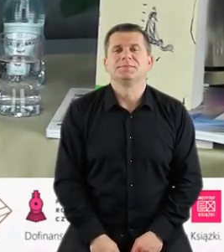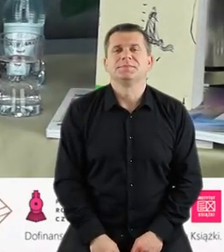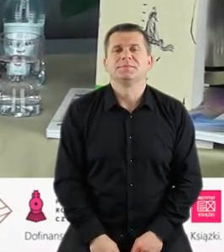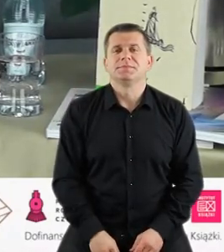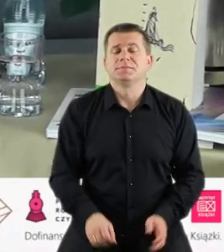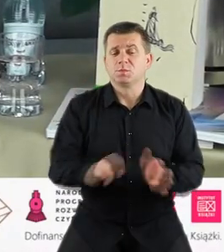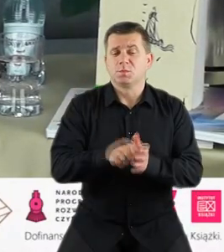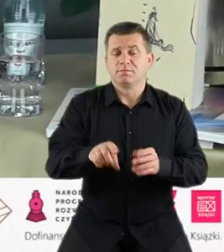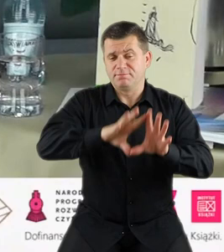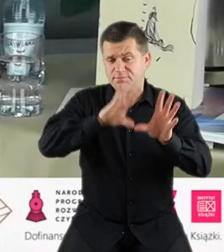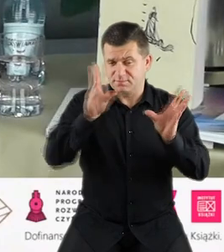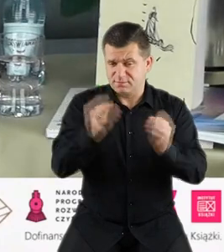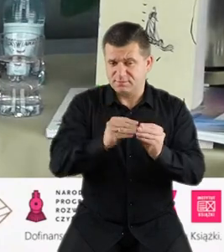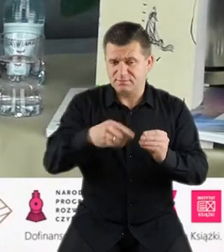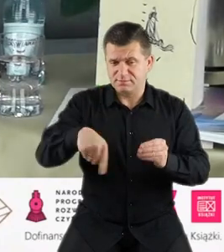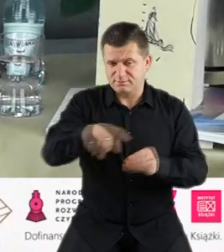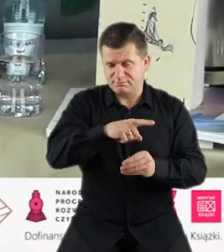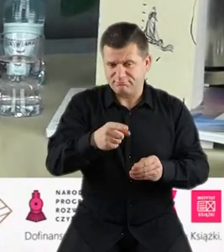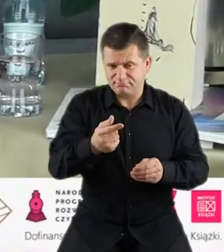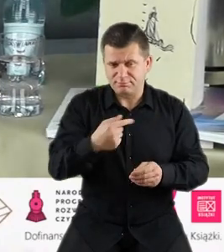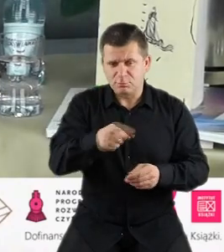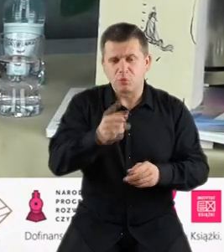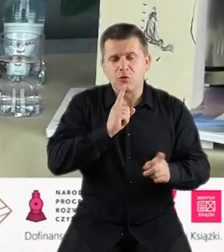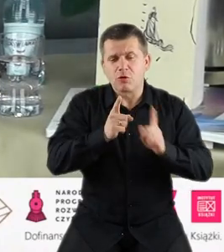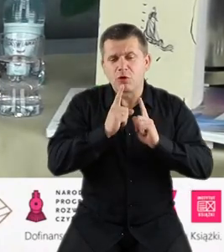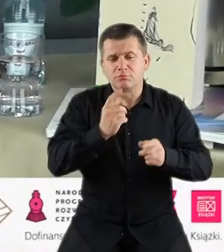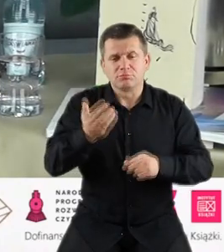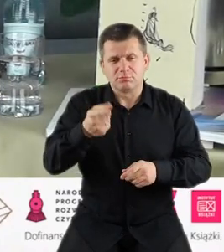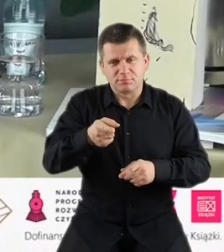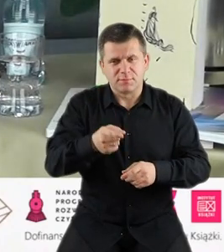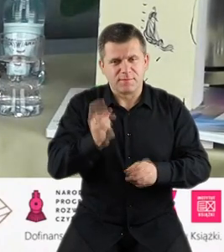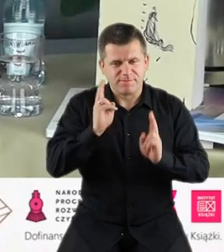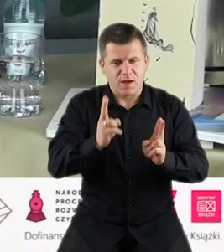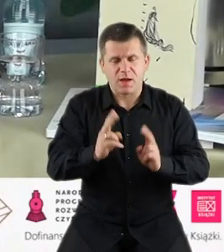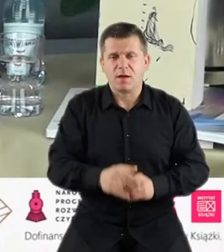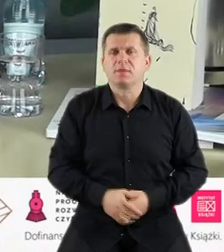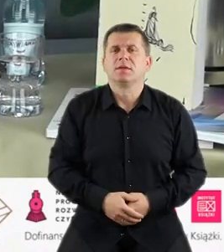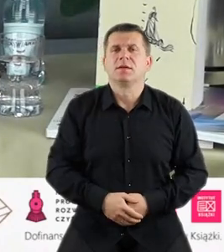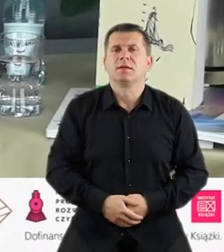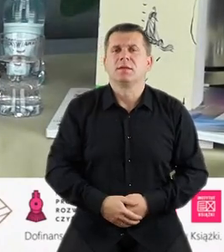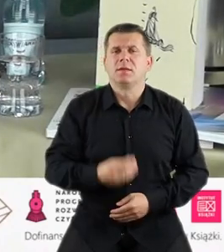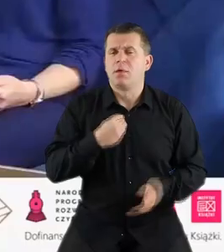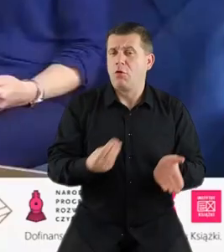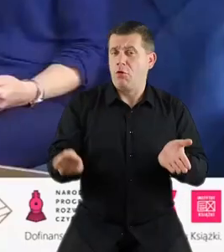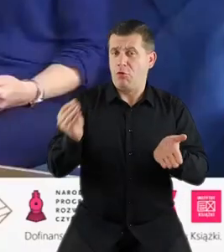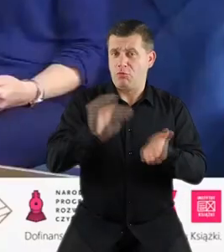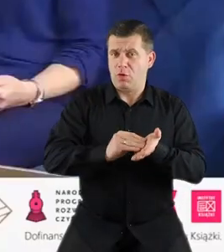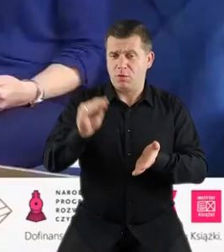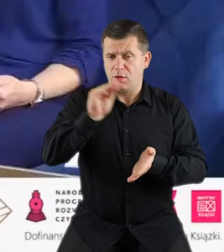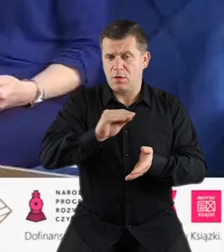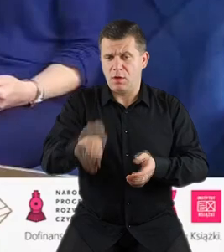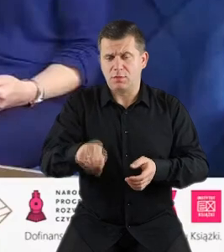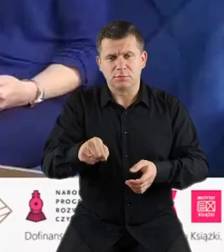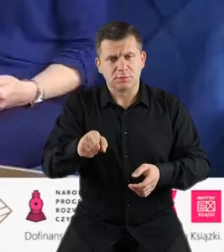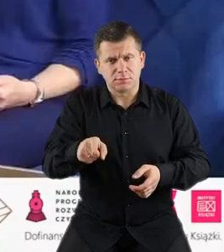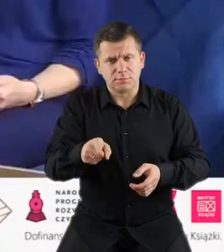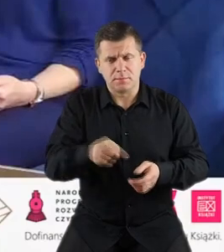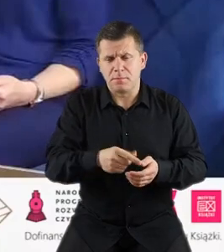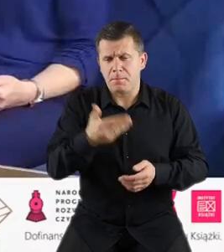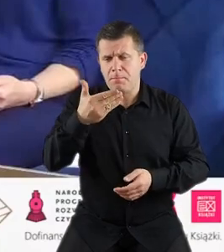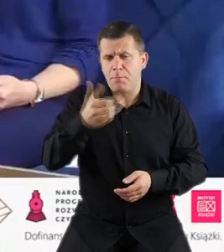Do tych wszystkich artefaktów, o których właśnie wspomniałyśmy przed chwilą, ja jeszcze dodałabym taki motyw, który